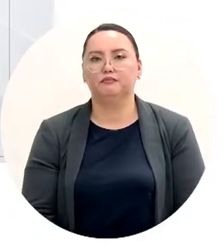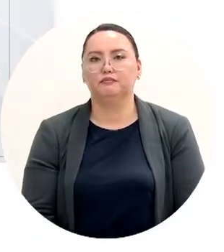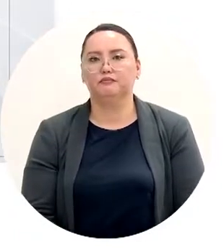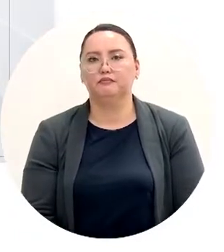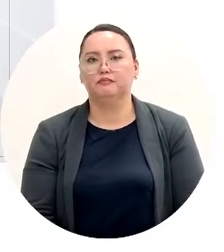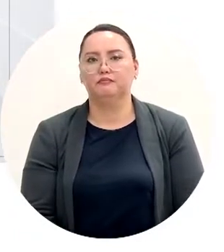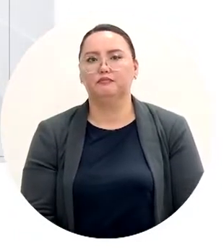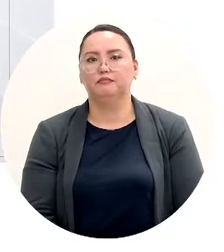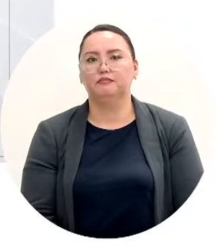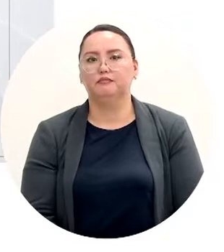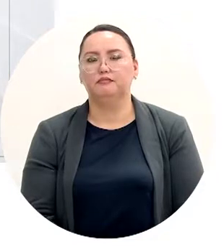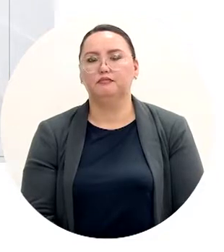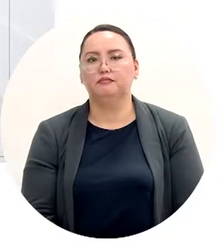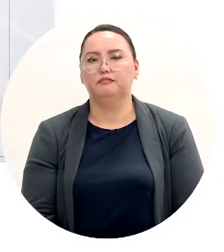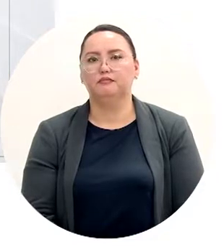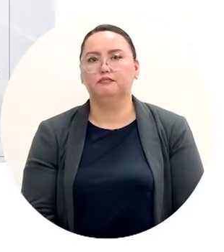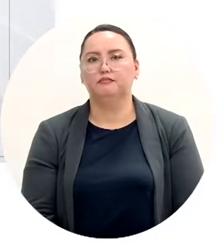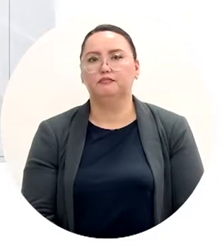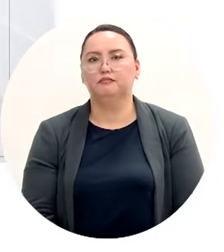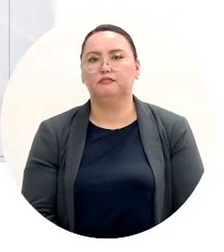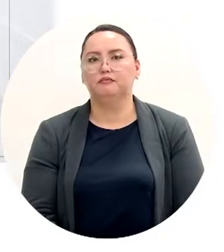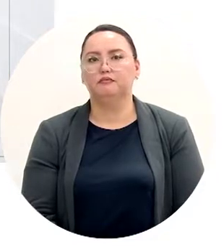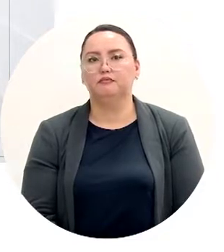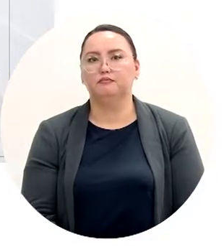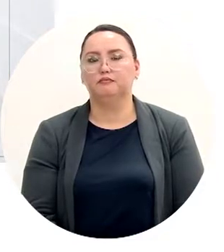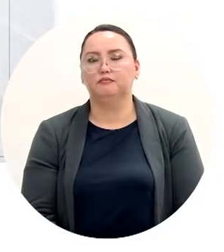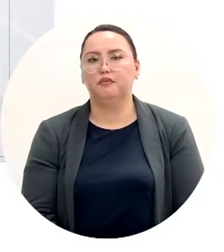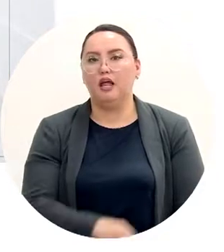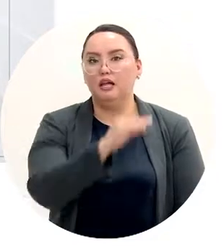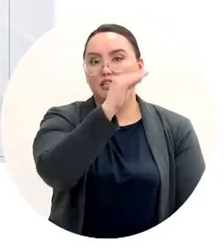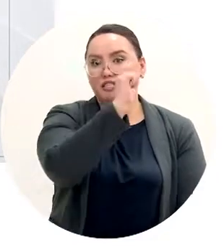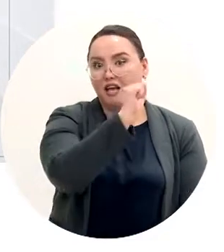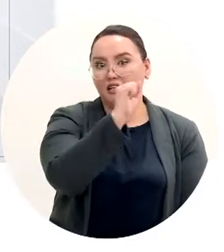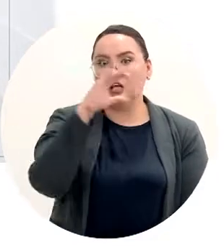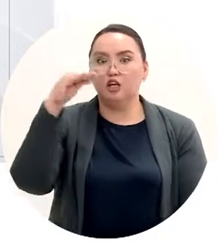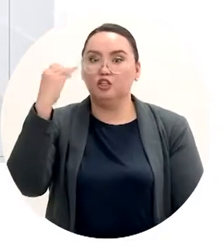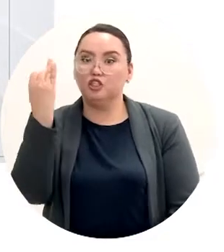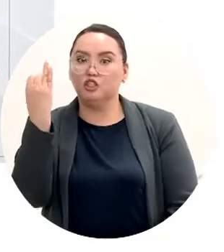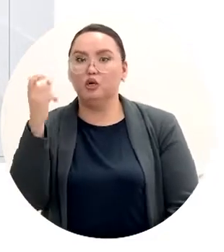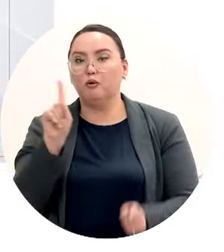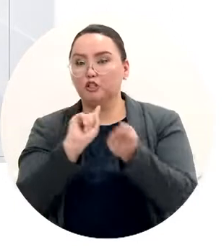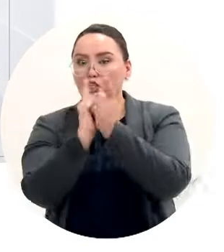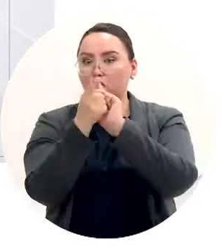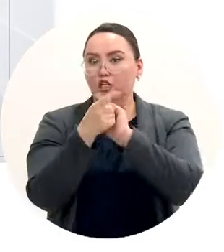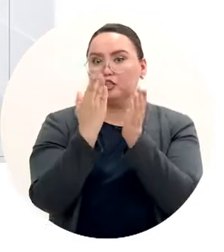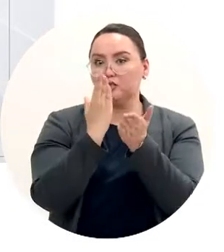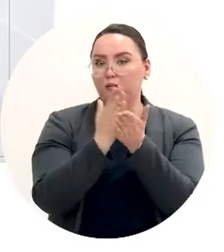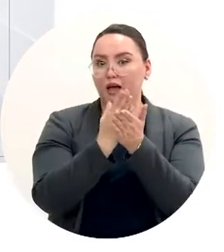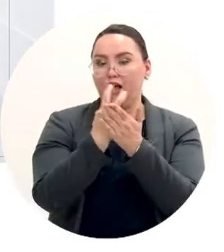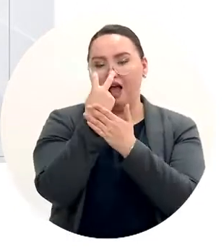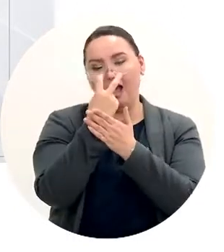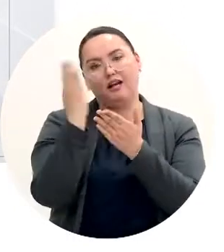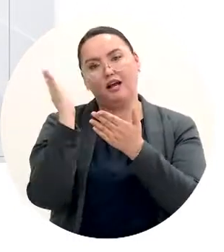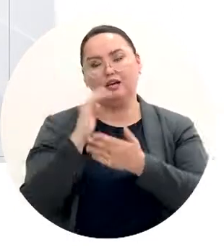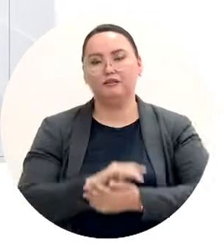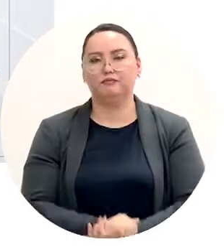а. J-ийн дараа орсон А маань дараагийн үедээ шидэгдээд тэргүй үеийн J маань чи хэлбэрээр бичигдээд жим